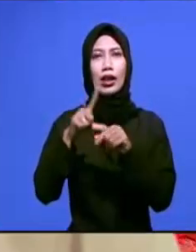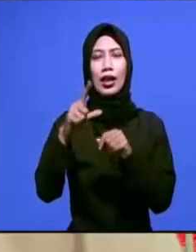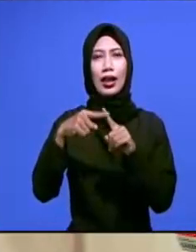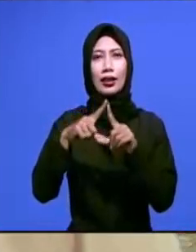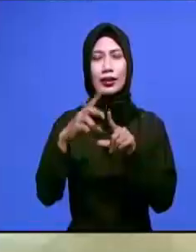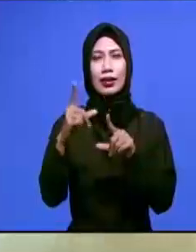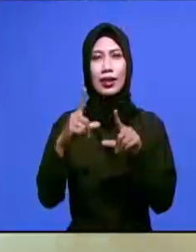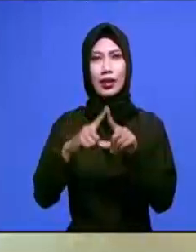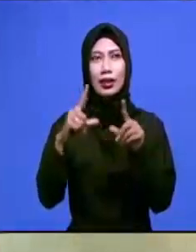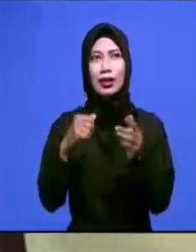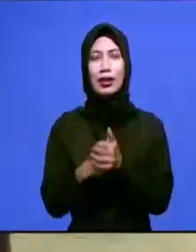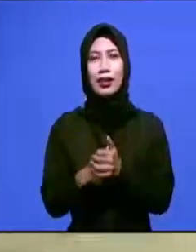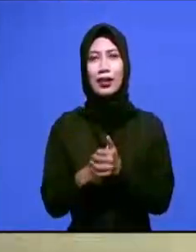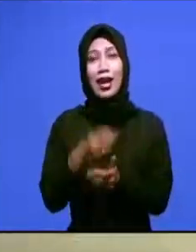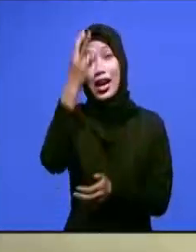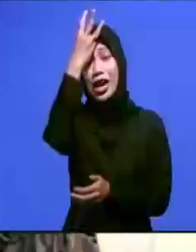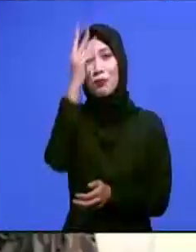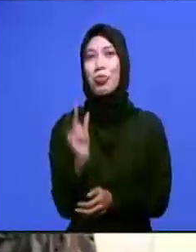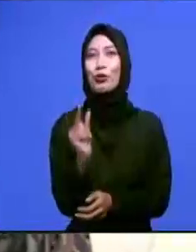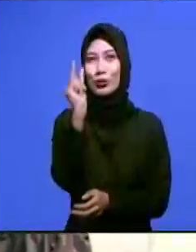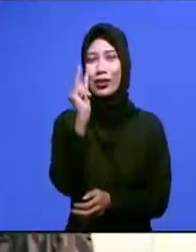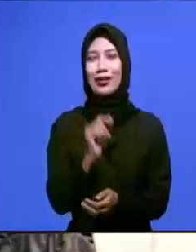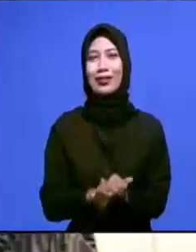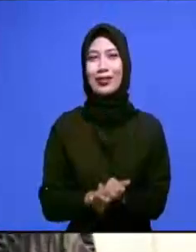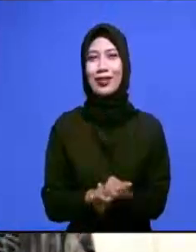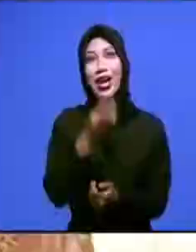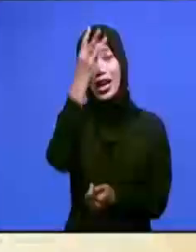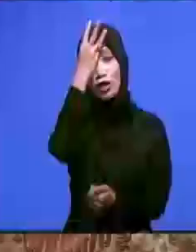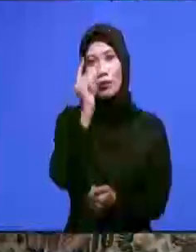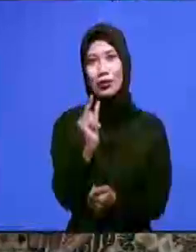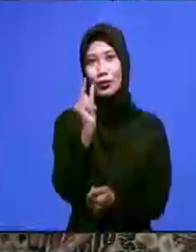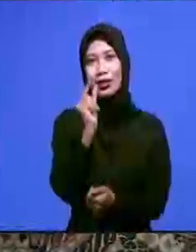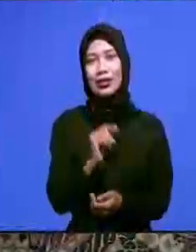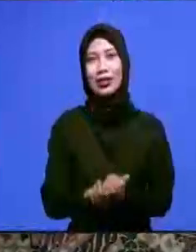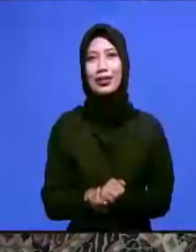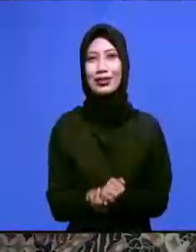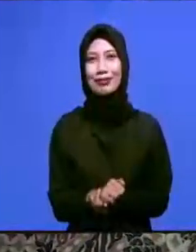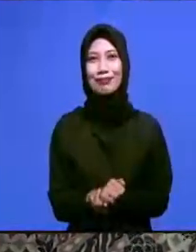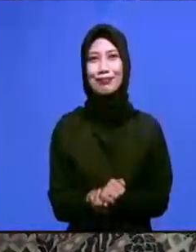Kaltara. Kalimantan Utara kan? Kalimantan Utara.